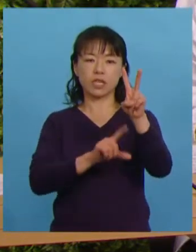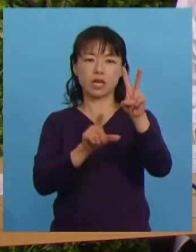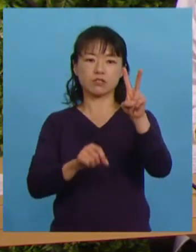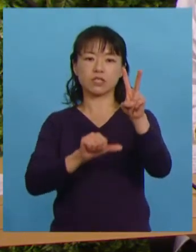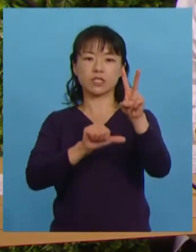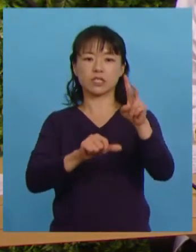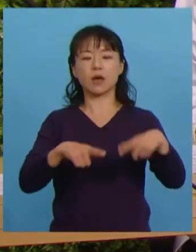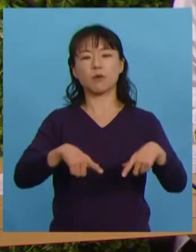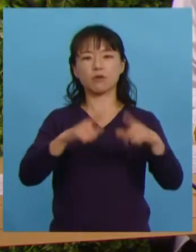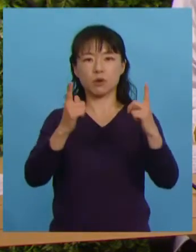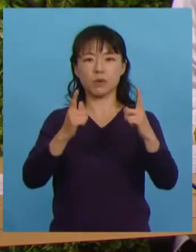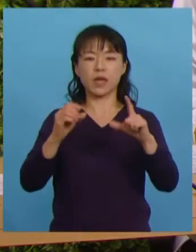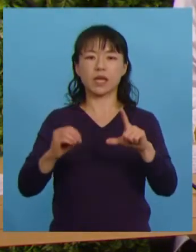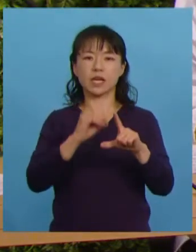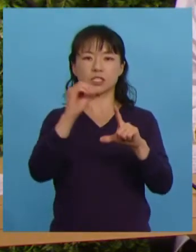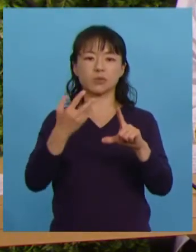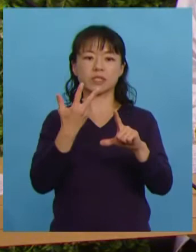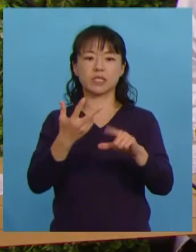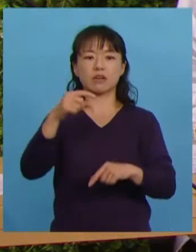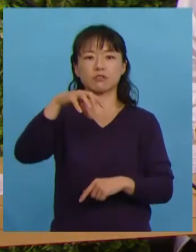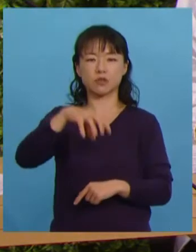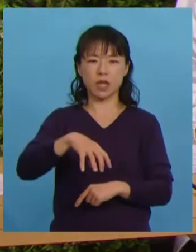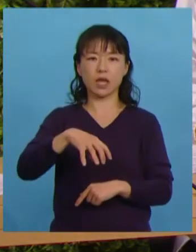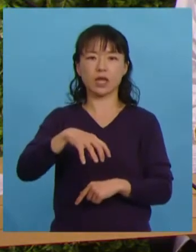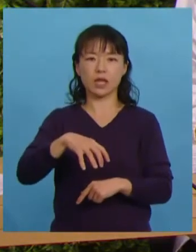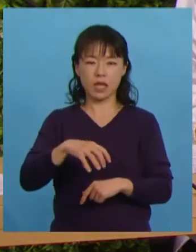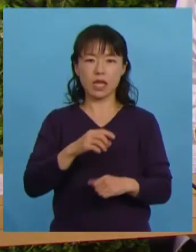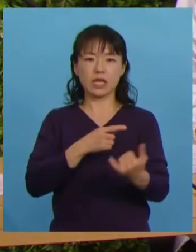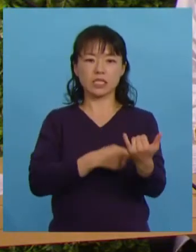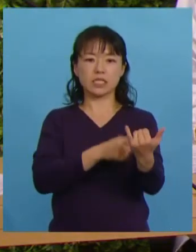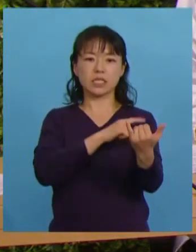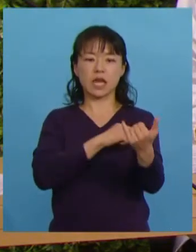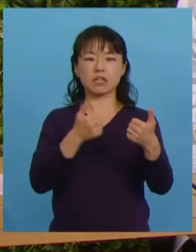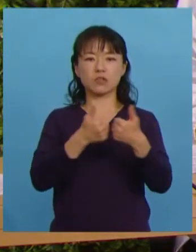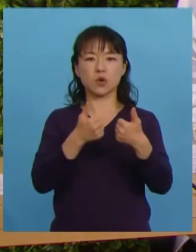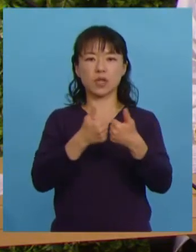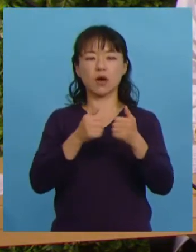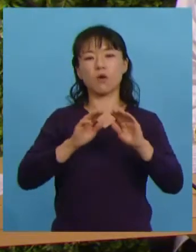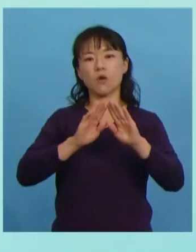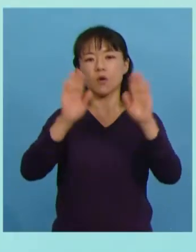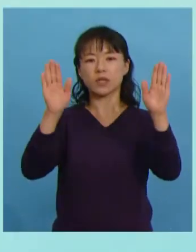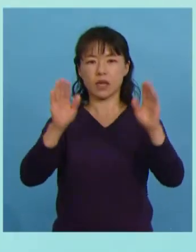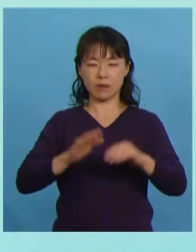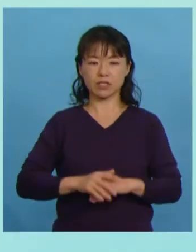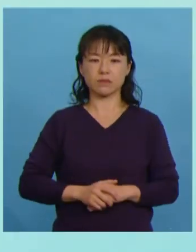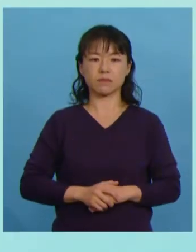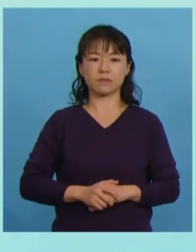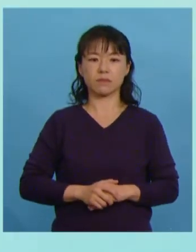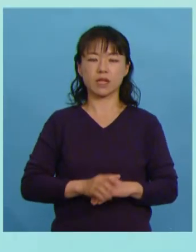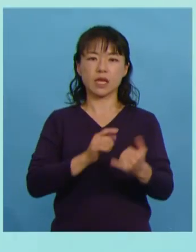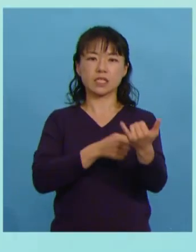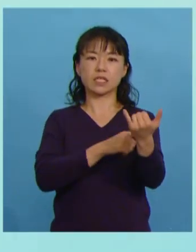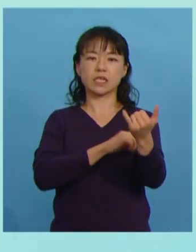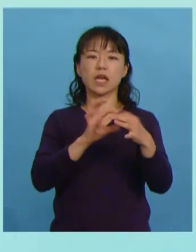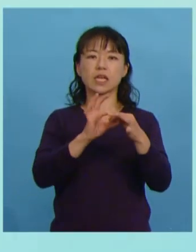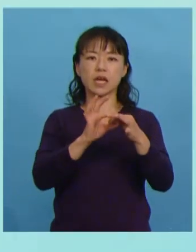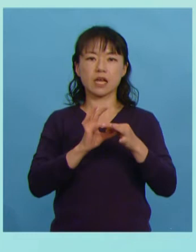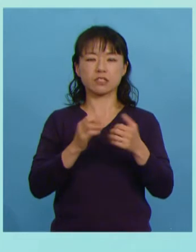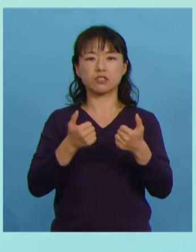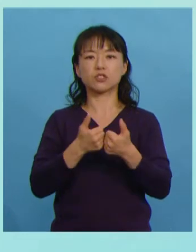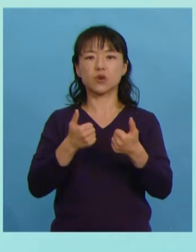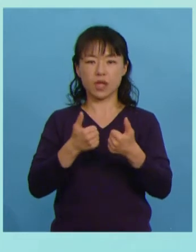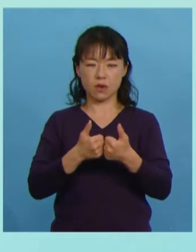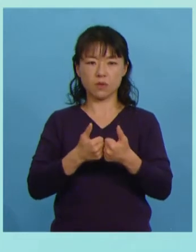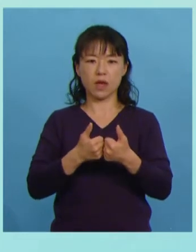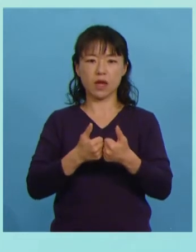日木曜日には東近江市役所で特設人権相談を行います。 はい、 人権に関する相談があり